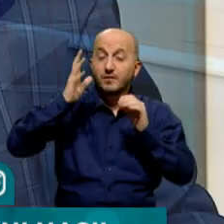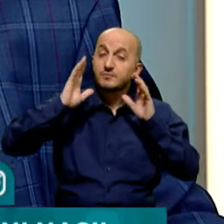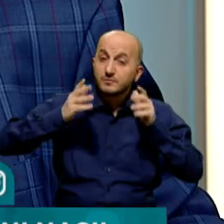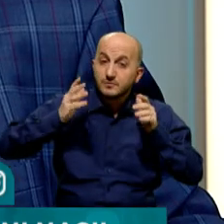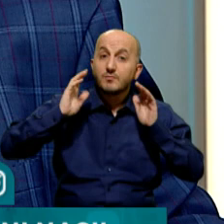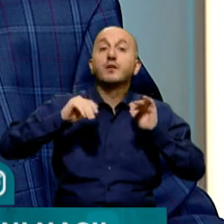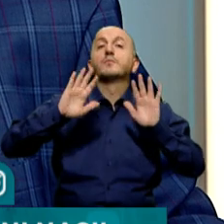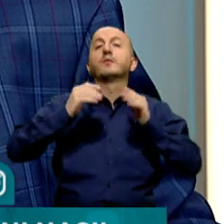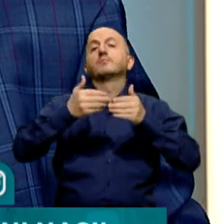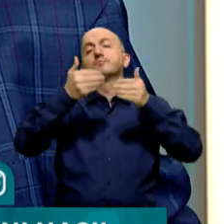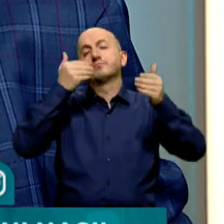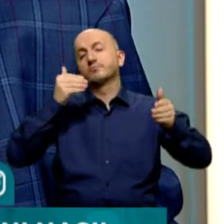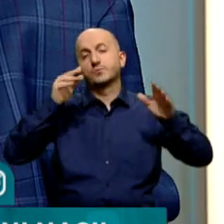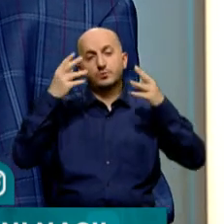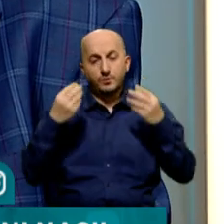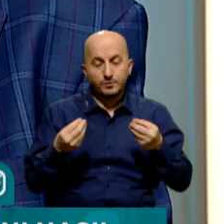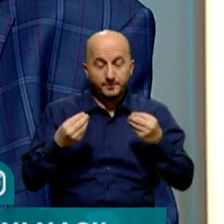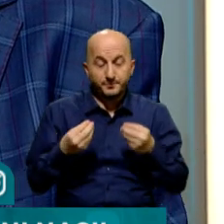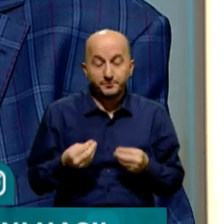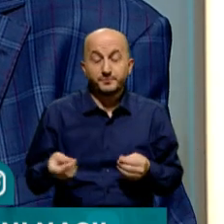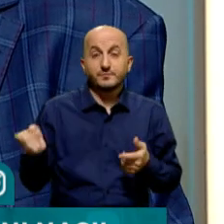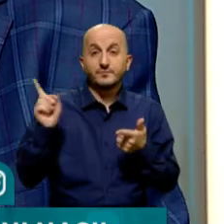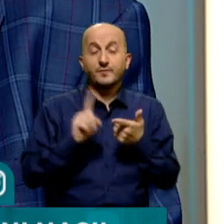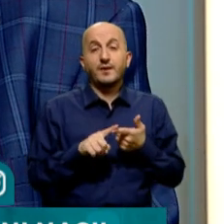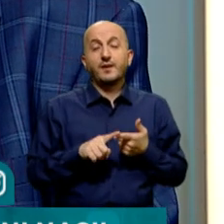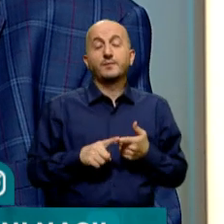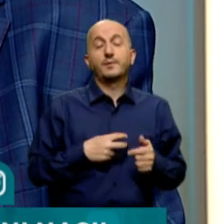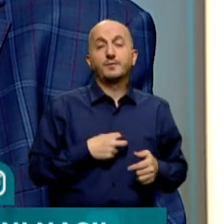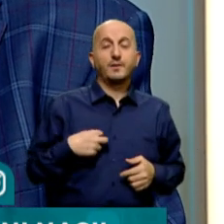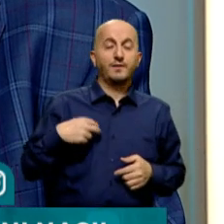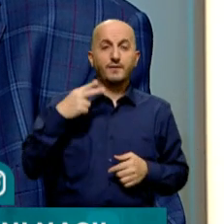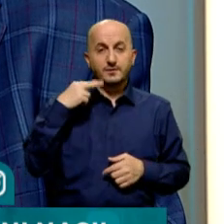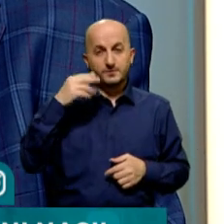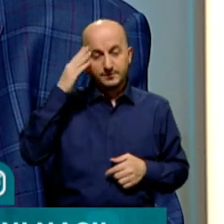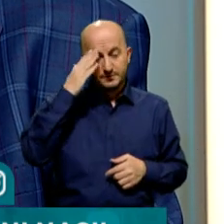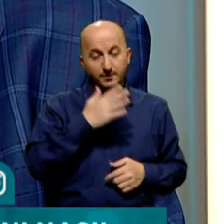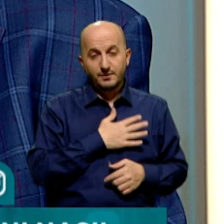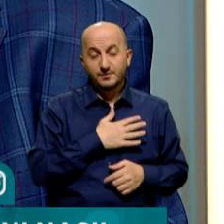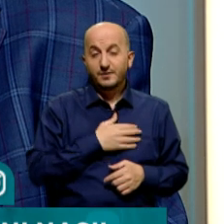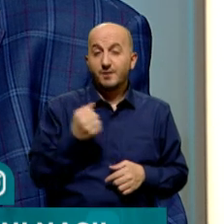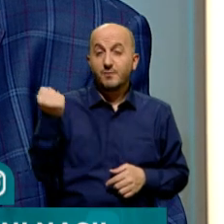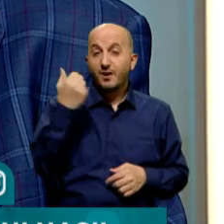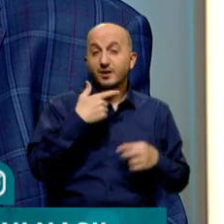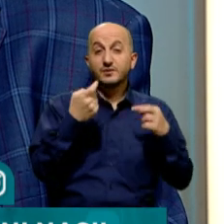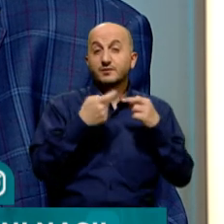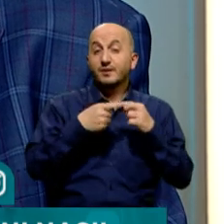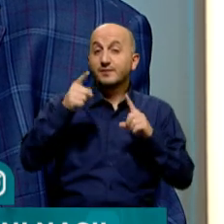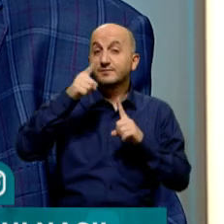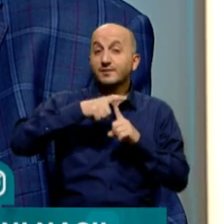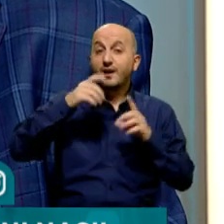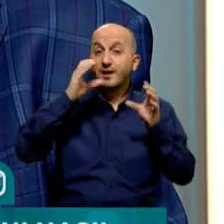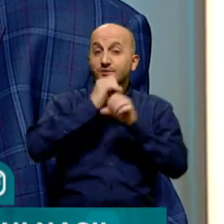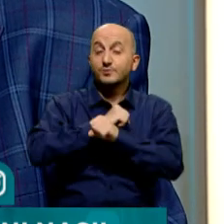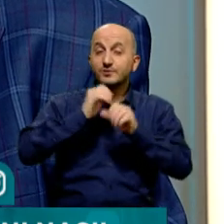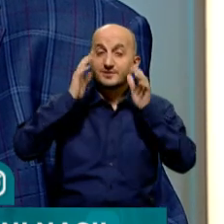tartışmasından uzaklaşmış olur. Bu bir. İkincisi, Aleyhisselatü Vesselam kaç rekat teheccüd kılıyordu? Bu da